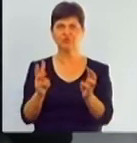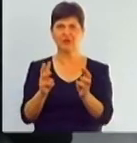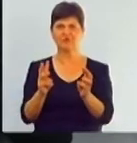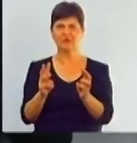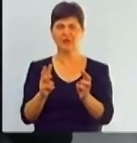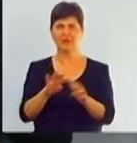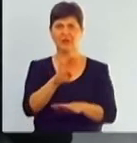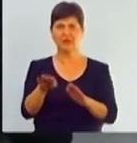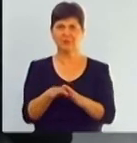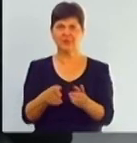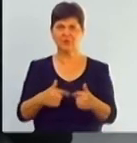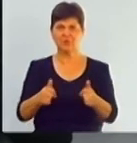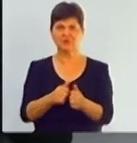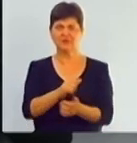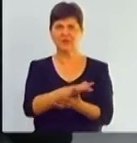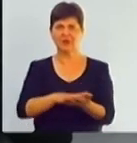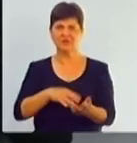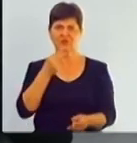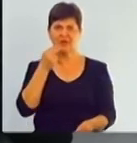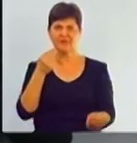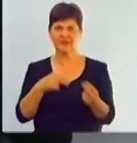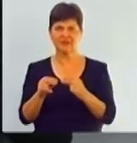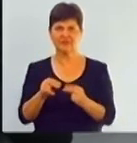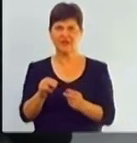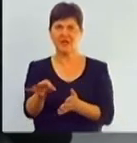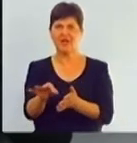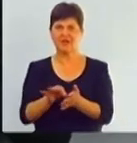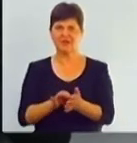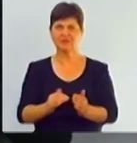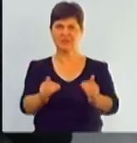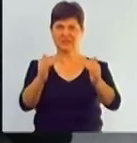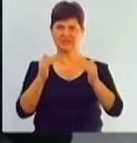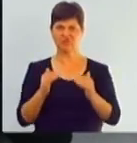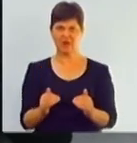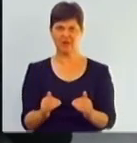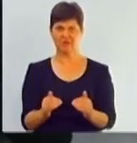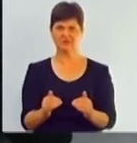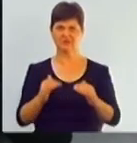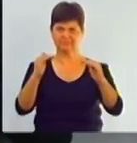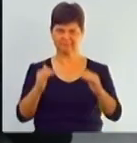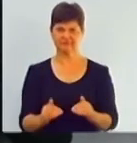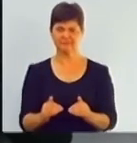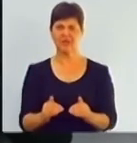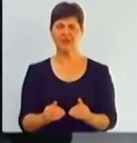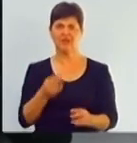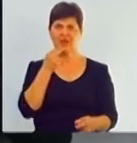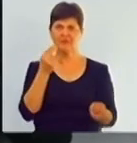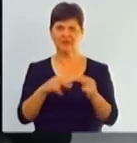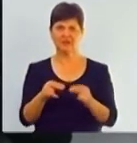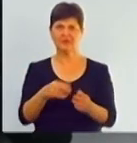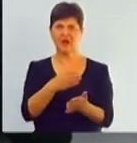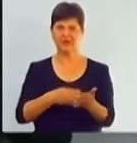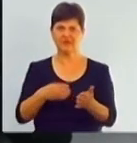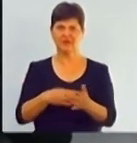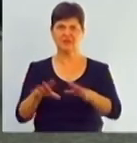Далі ефективність РС різко знижається. Ефективність ліквідації, евакуації